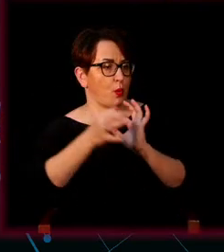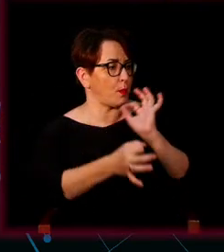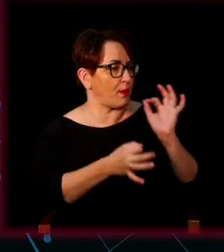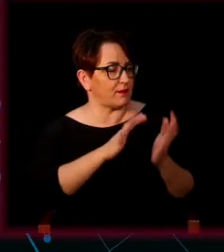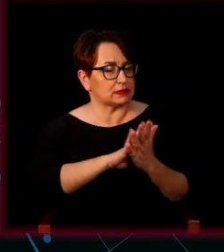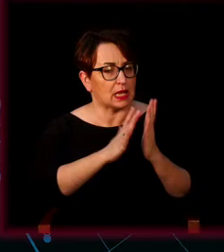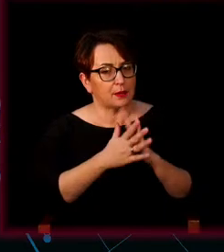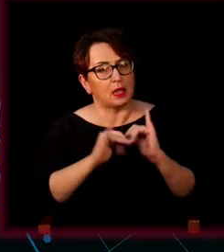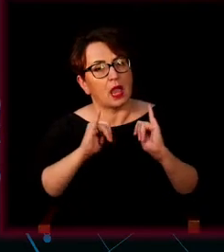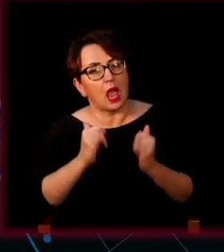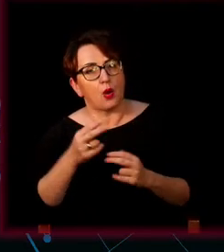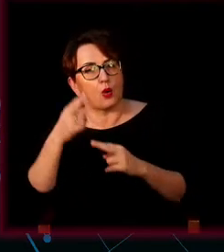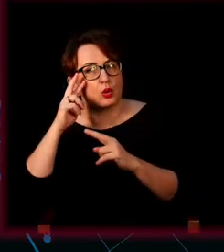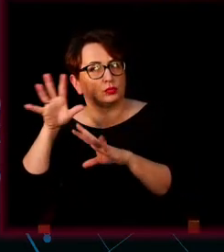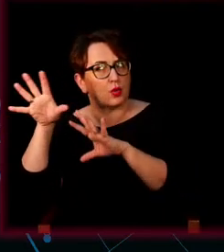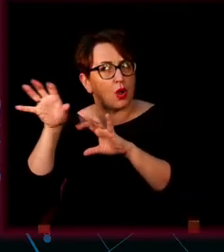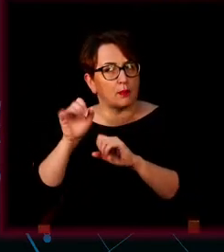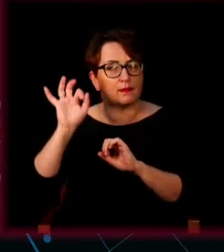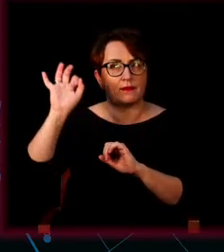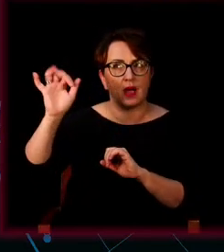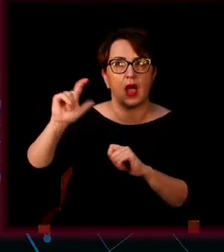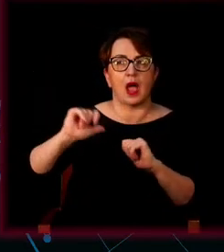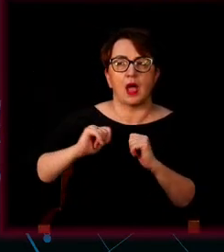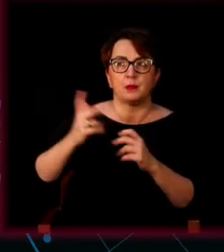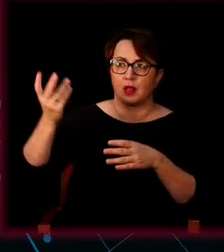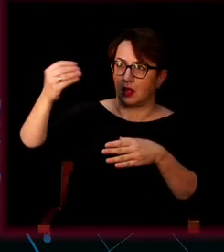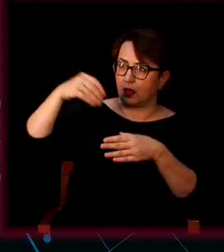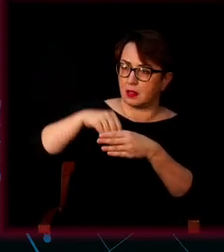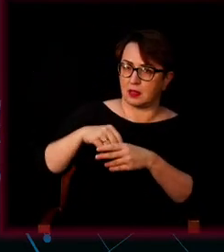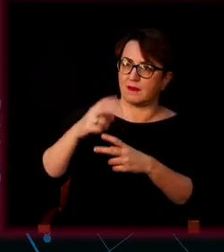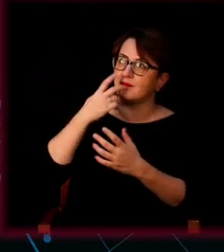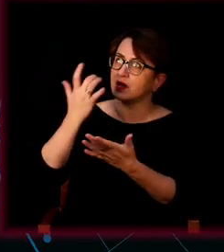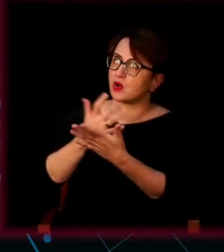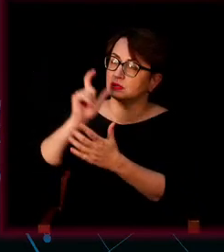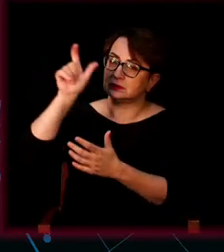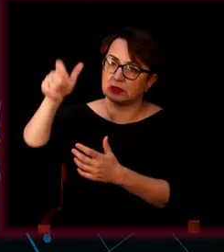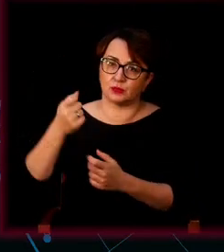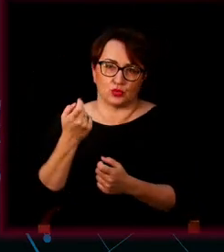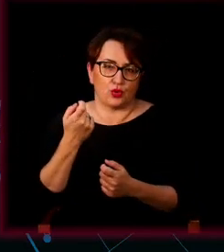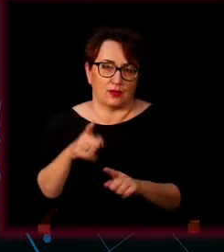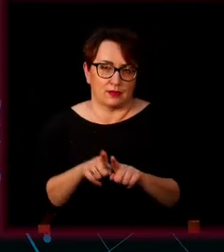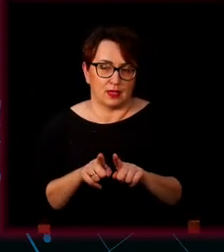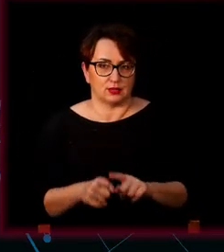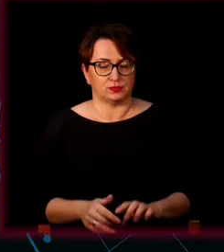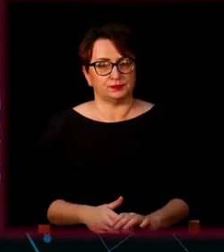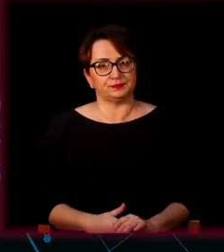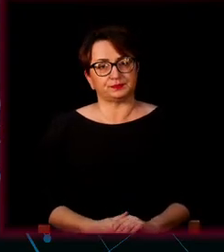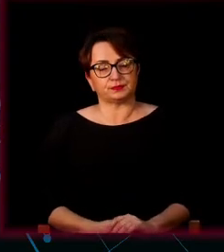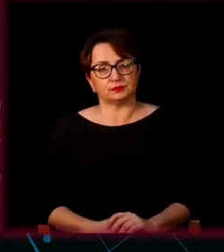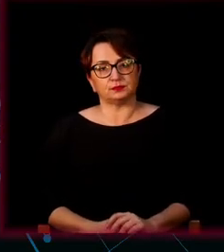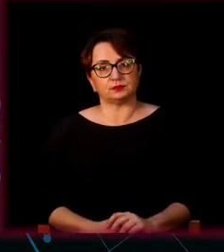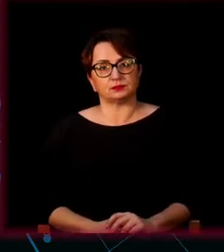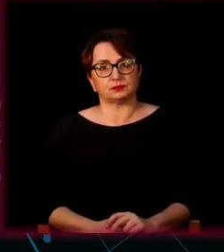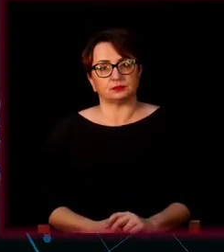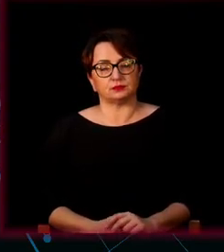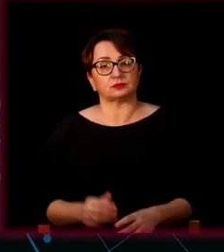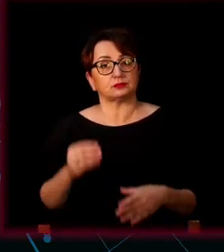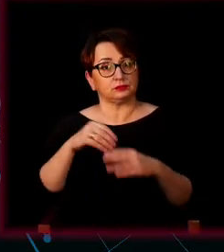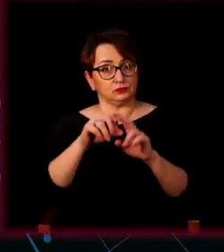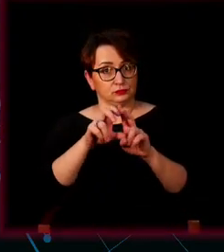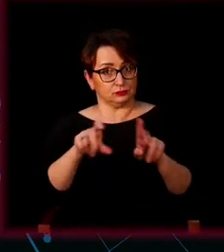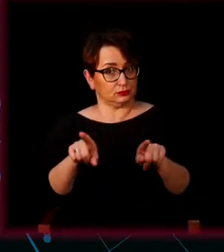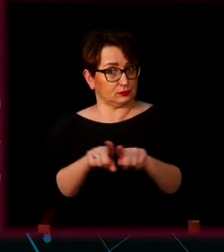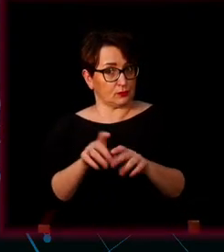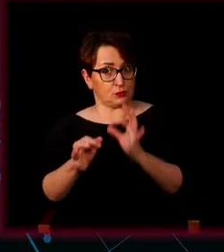jak w pewnym sensie zrozumieć tę kulturę, żeby móc ją wykorzystać w pewnym sensie. A jednocześnie, jak pokazuje